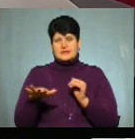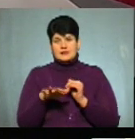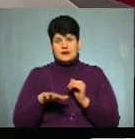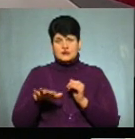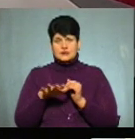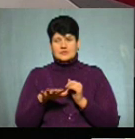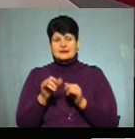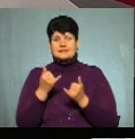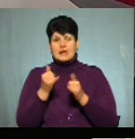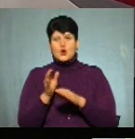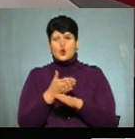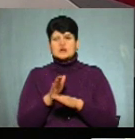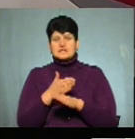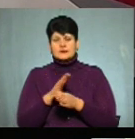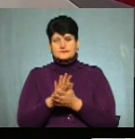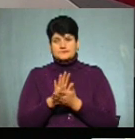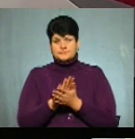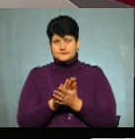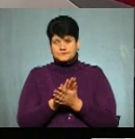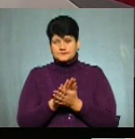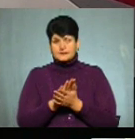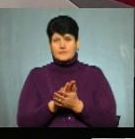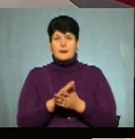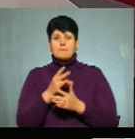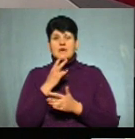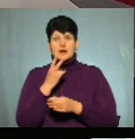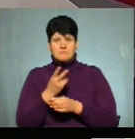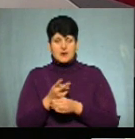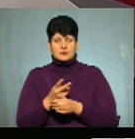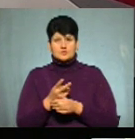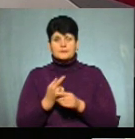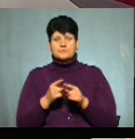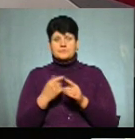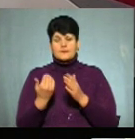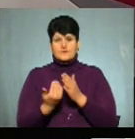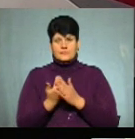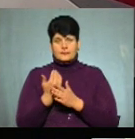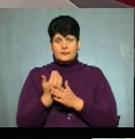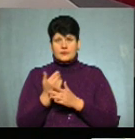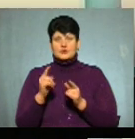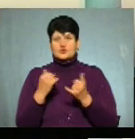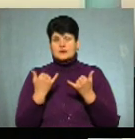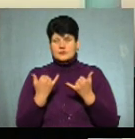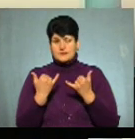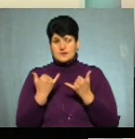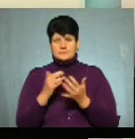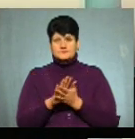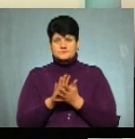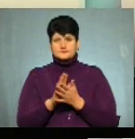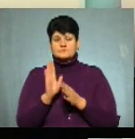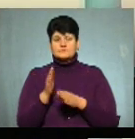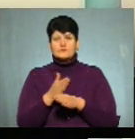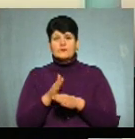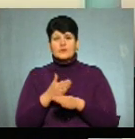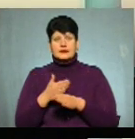контейнерами для роздільного сортування побутових відходів. Передбачено такі нововведення, що тепер побутові відходи будуть